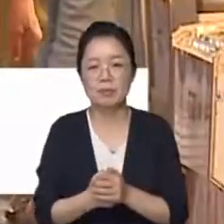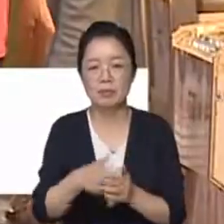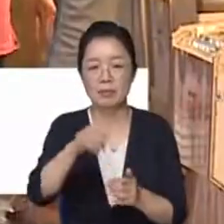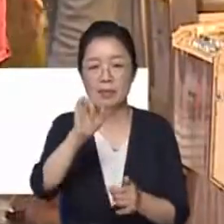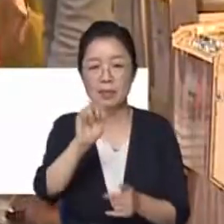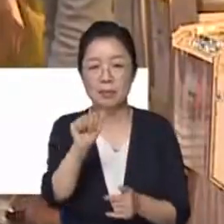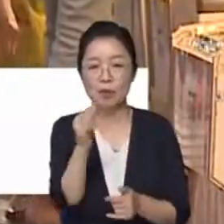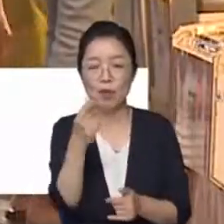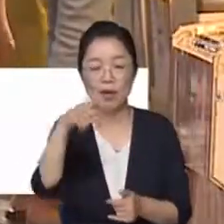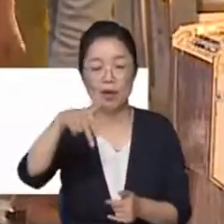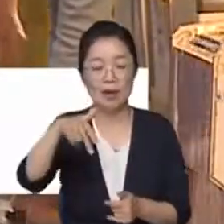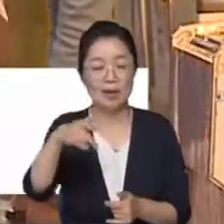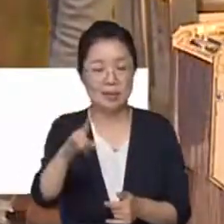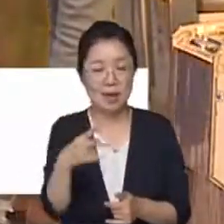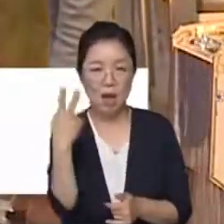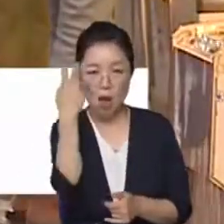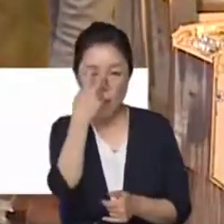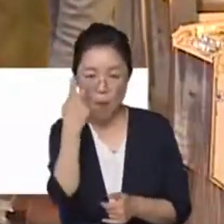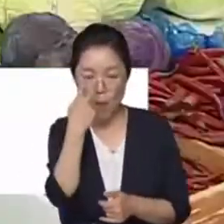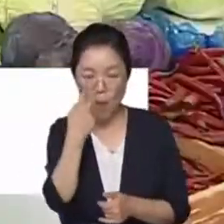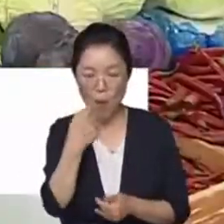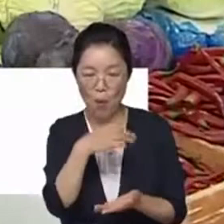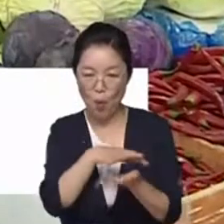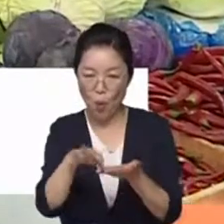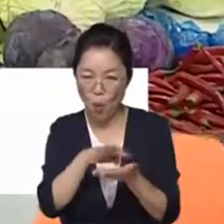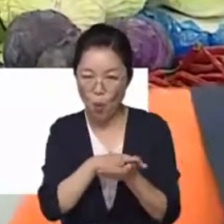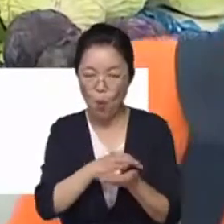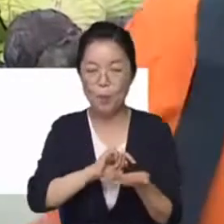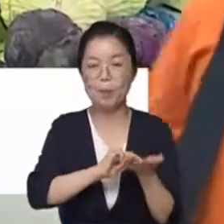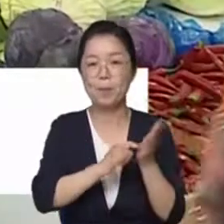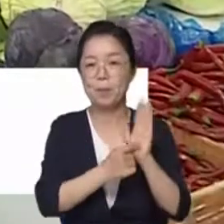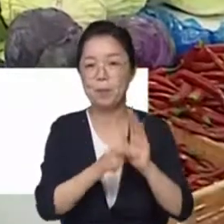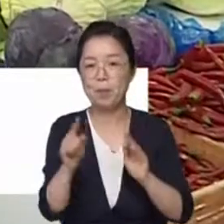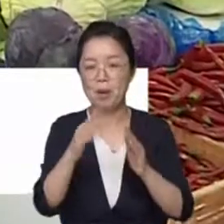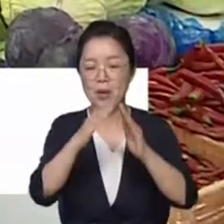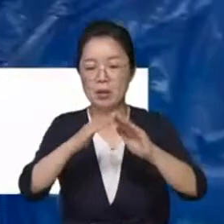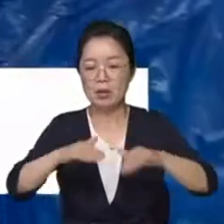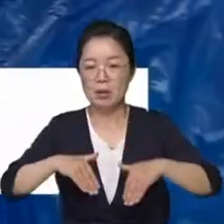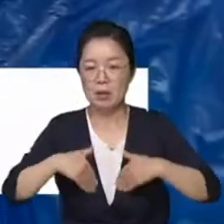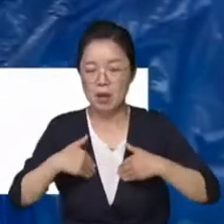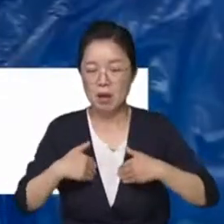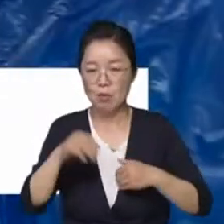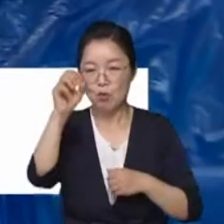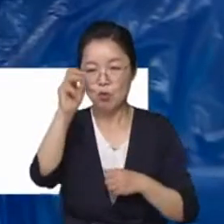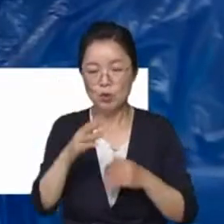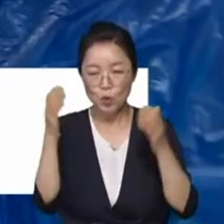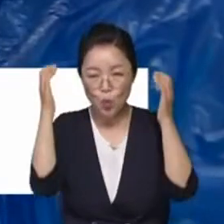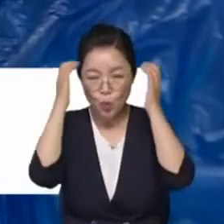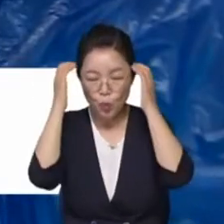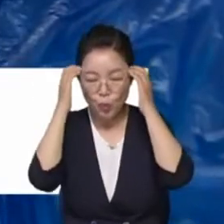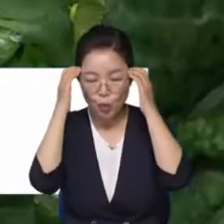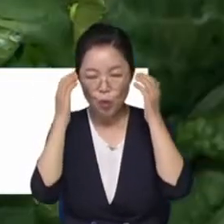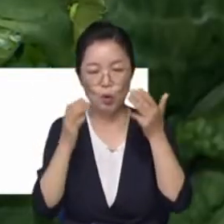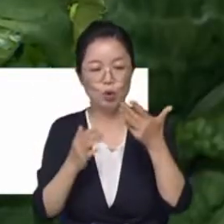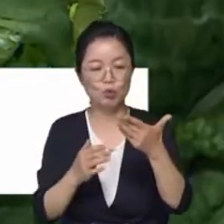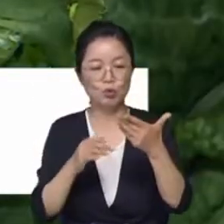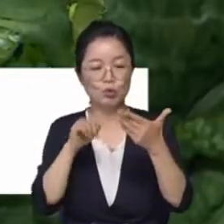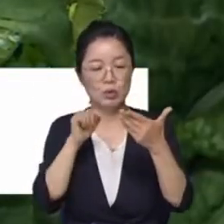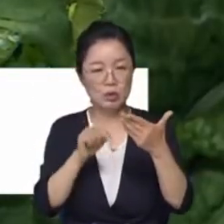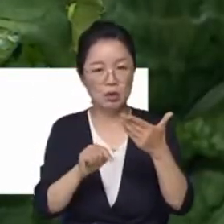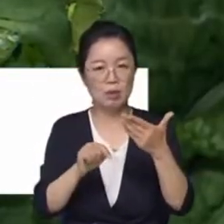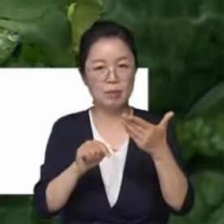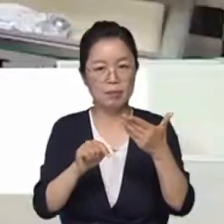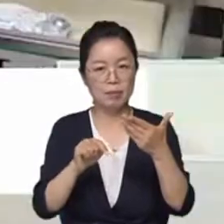김회재 의원이 분석한 통계청 자료를 보면 지난달 광주와 전남의 경제 고통지수는 9.1로